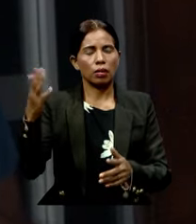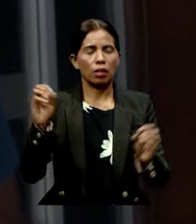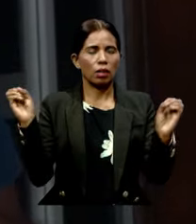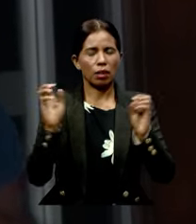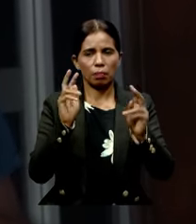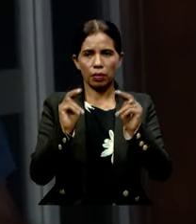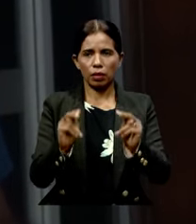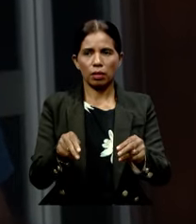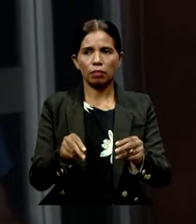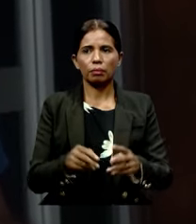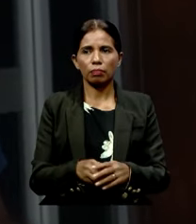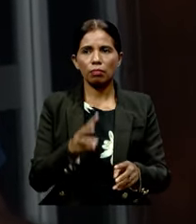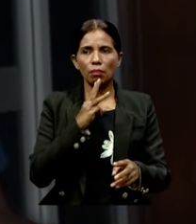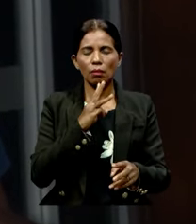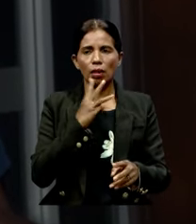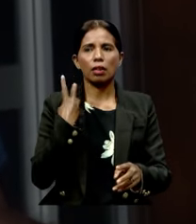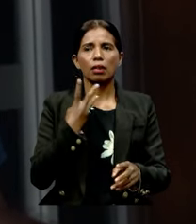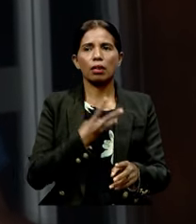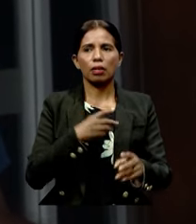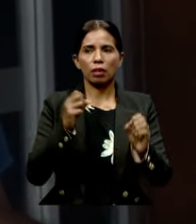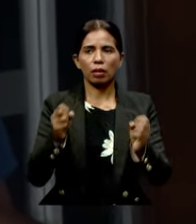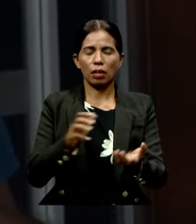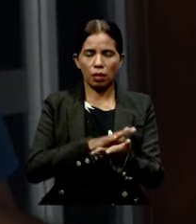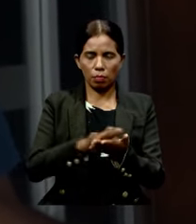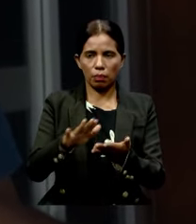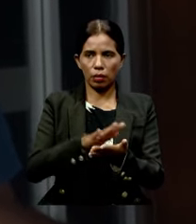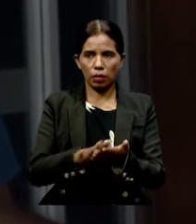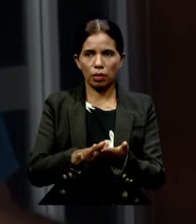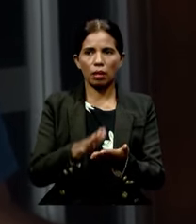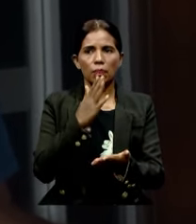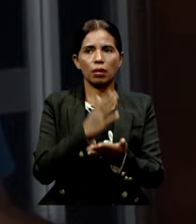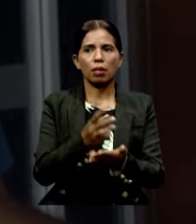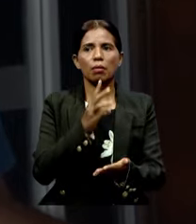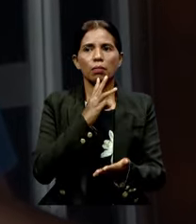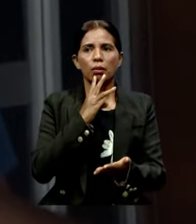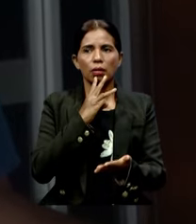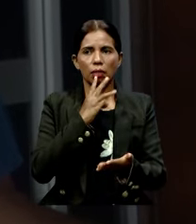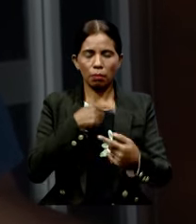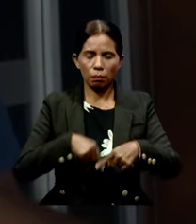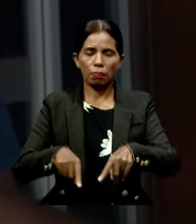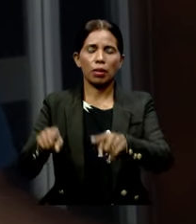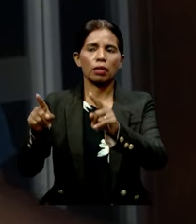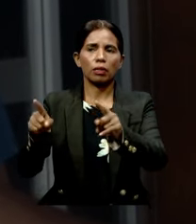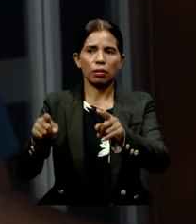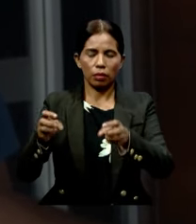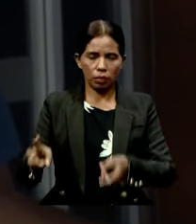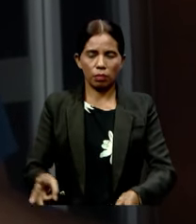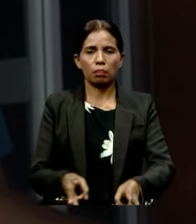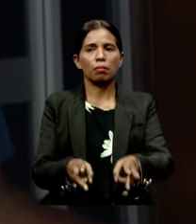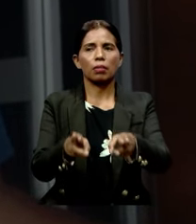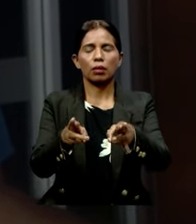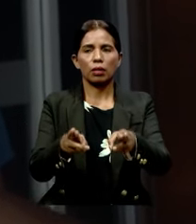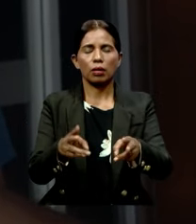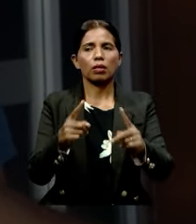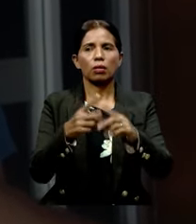precisa bene ita tenki halde be hamos de para evitar itu par bene tenki muda outro ba ia be motanin ban mas